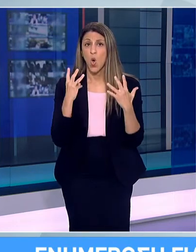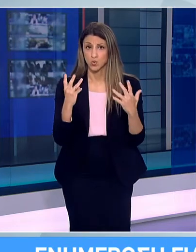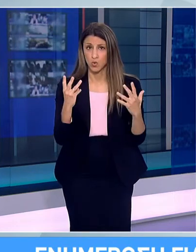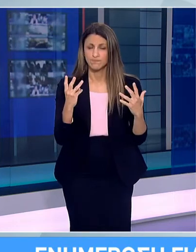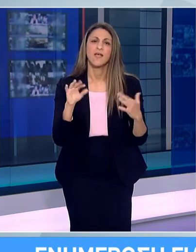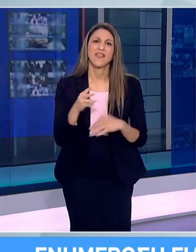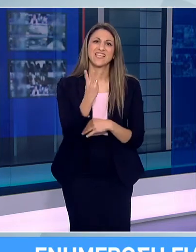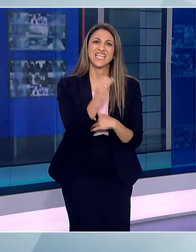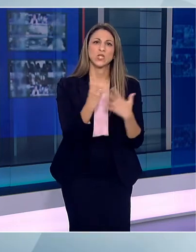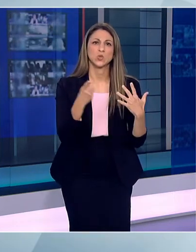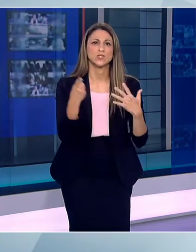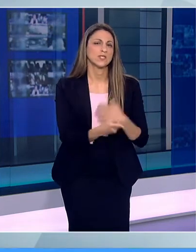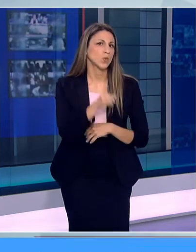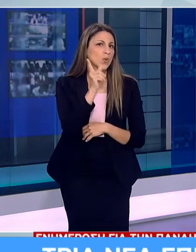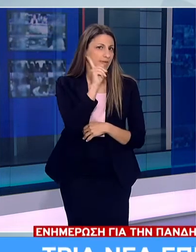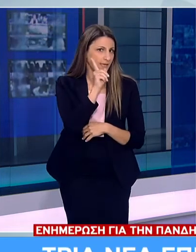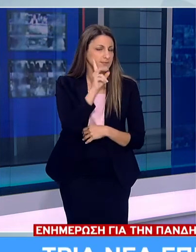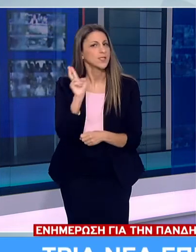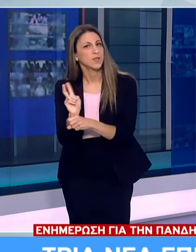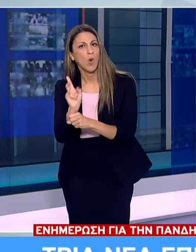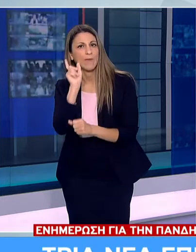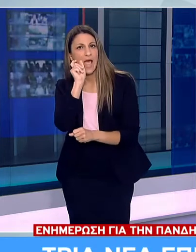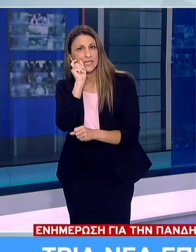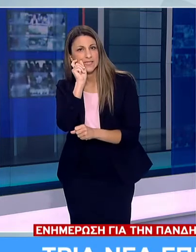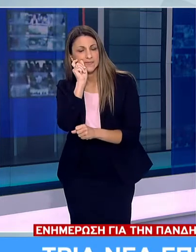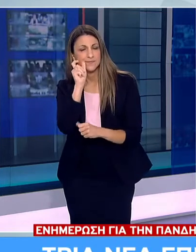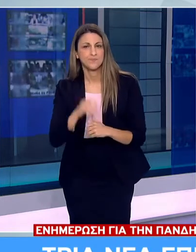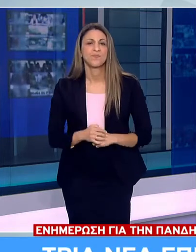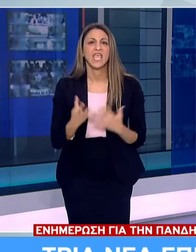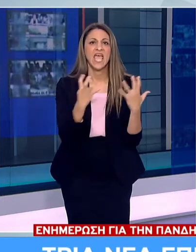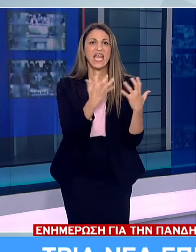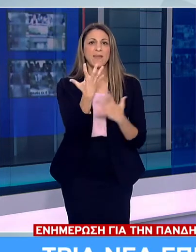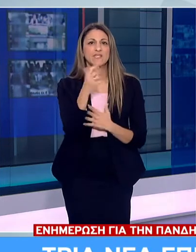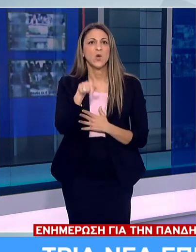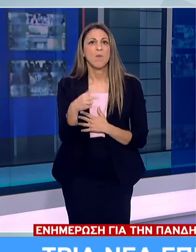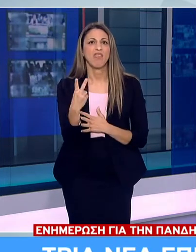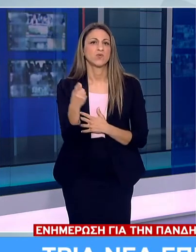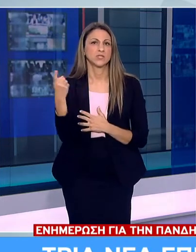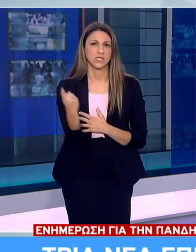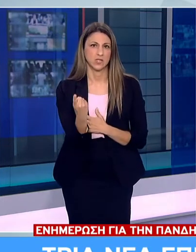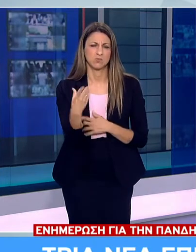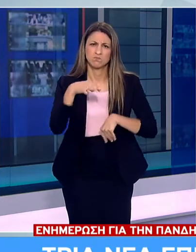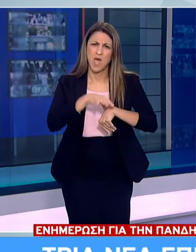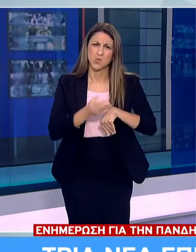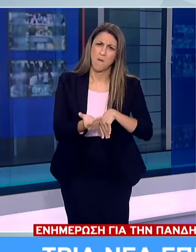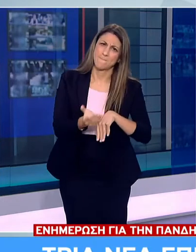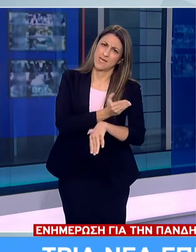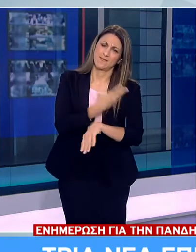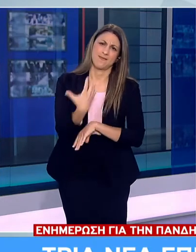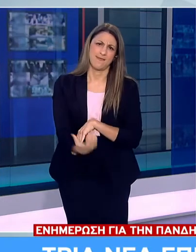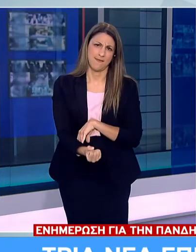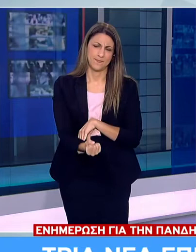το 38% είναι γυναίκες και οι υπόλοιποι άνδρες. Το 95,2% έχει υποκείμενο νόσο μας.